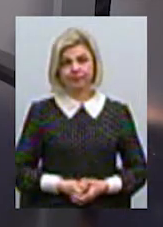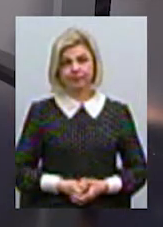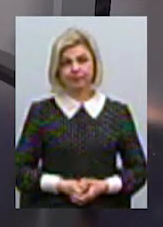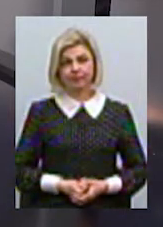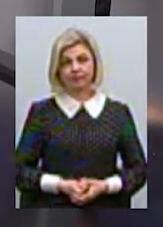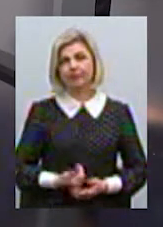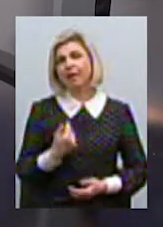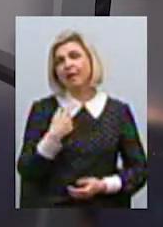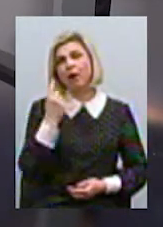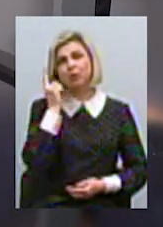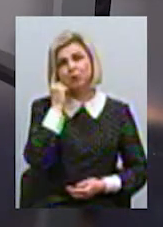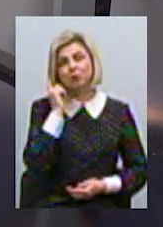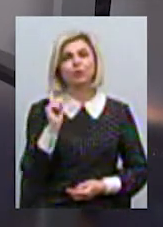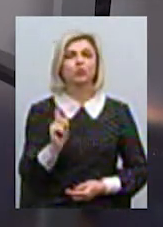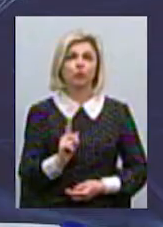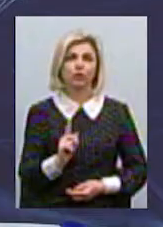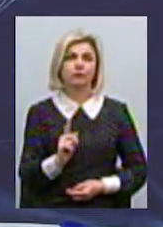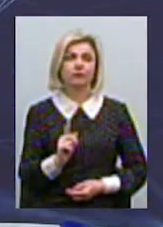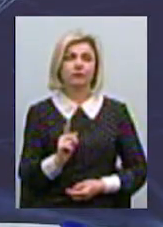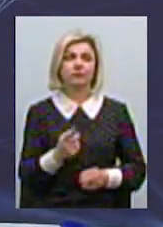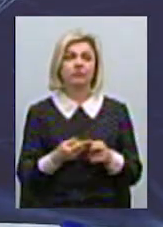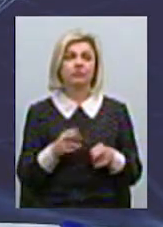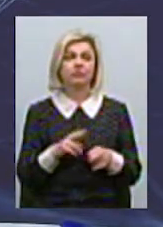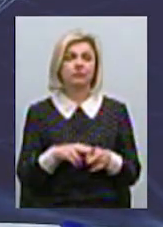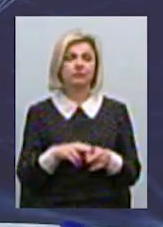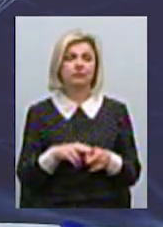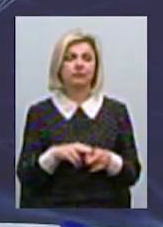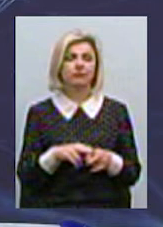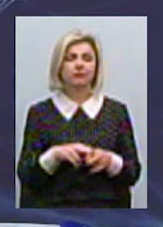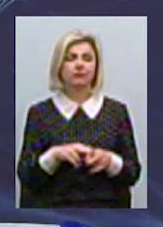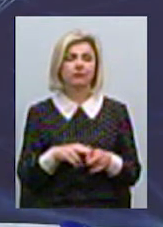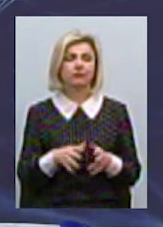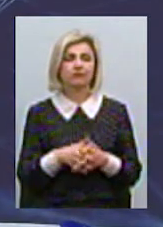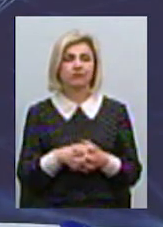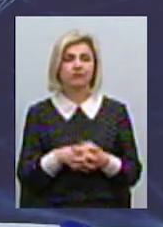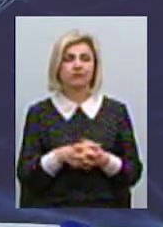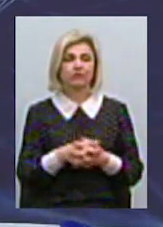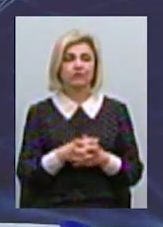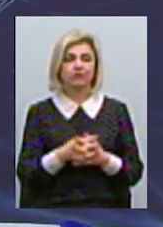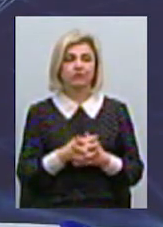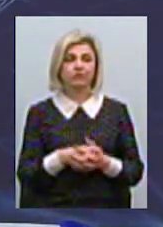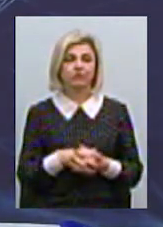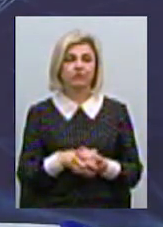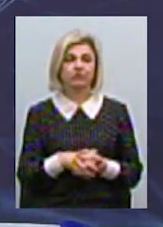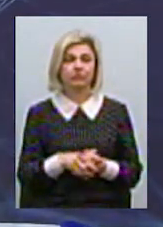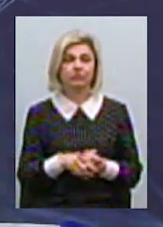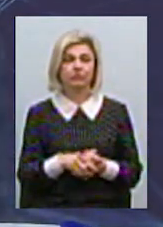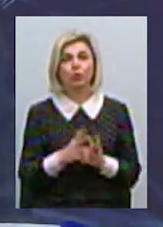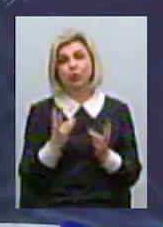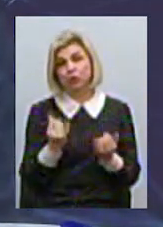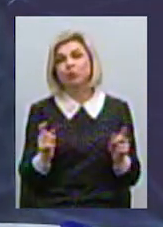Я думаю, що ну, це так лякають таким інститутом. Ну